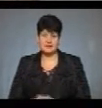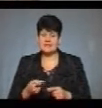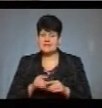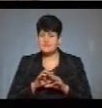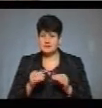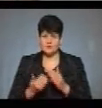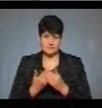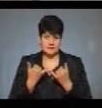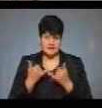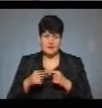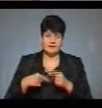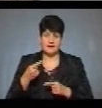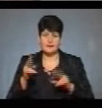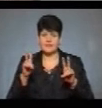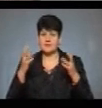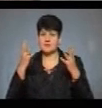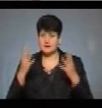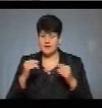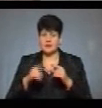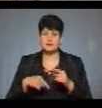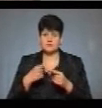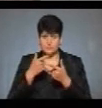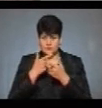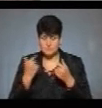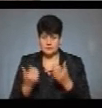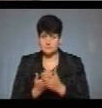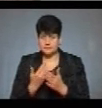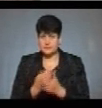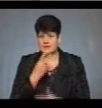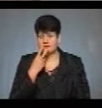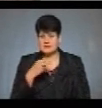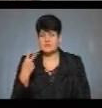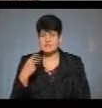на цю пору. Далі в ефірі «Тема дня», а наступний інформаційний випуск дивіться о